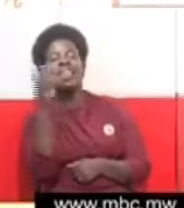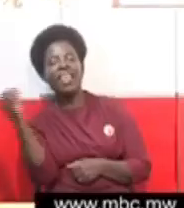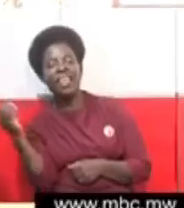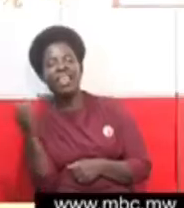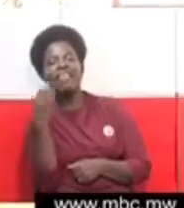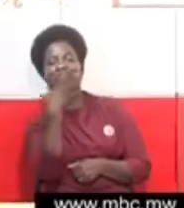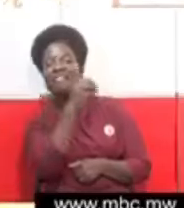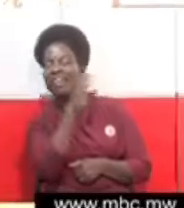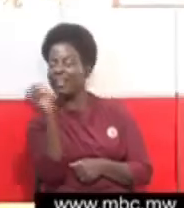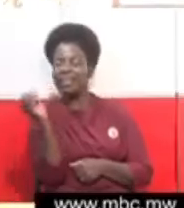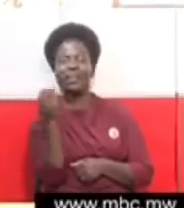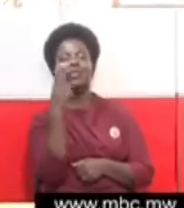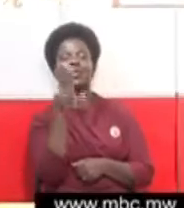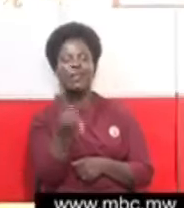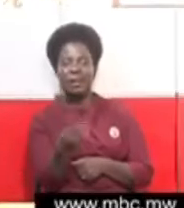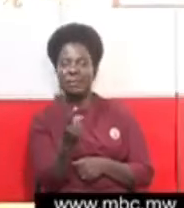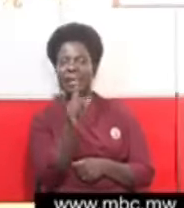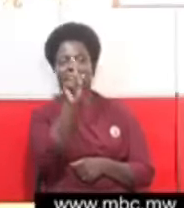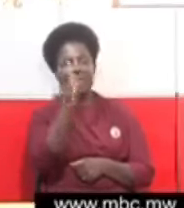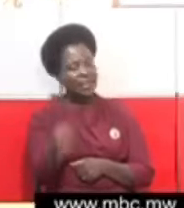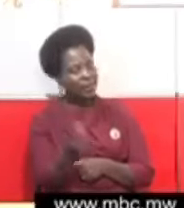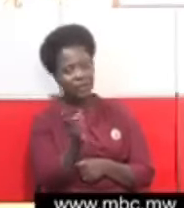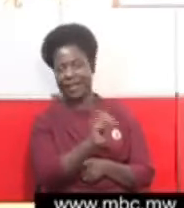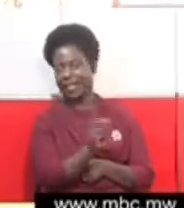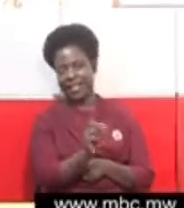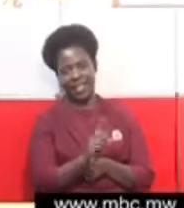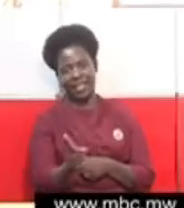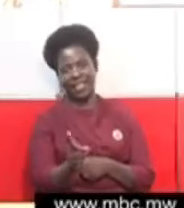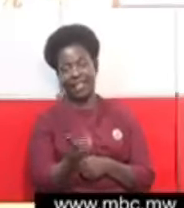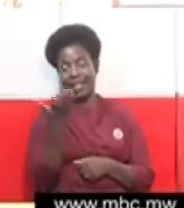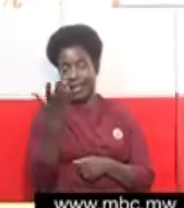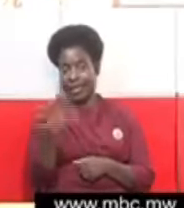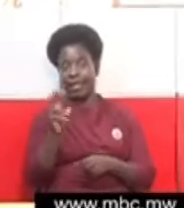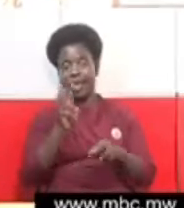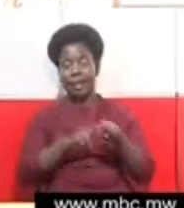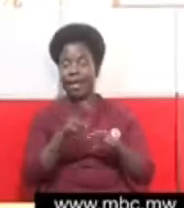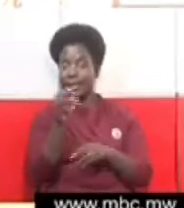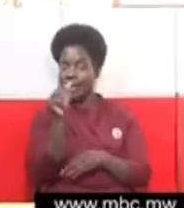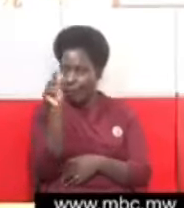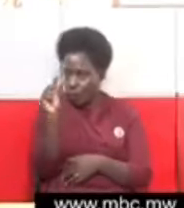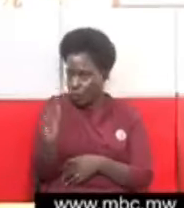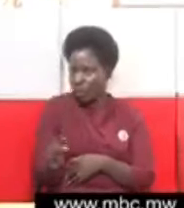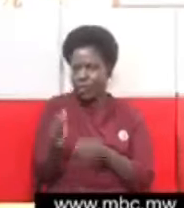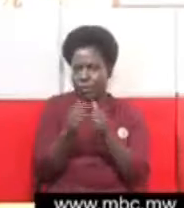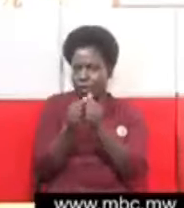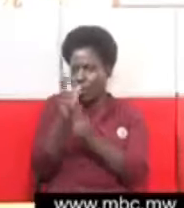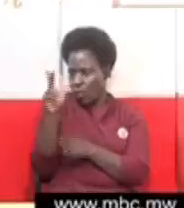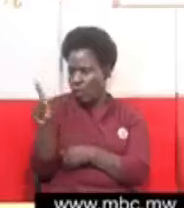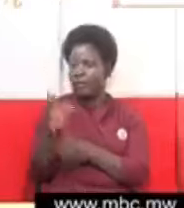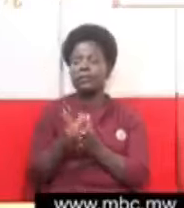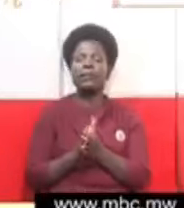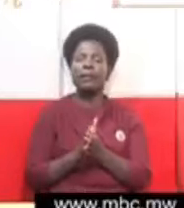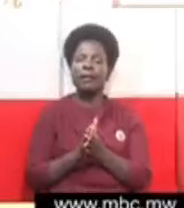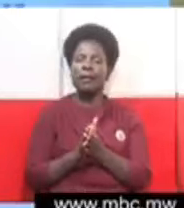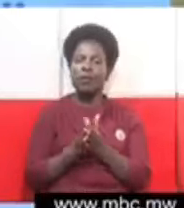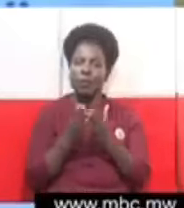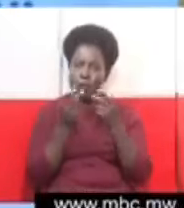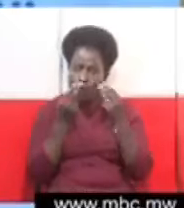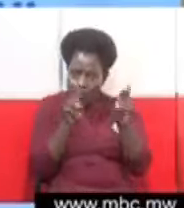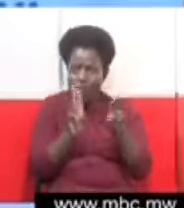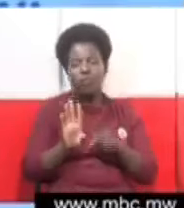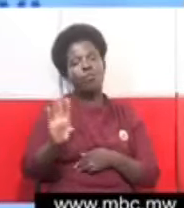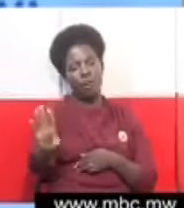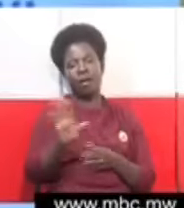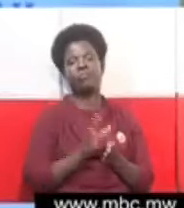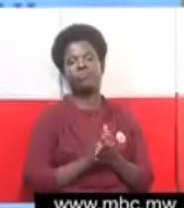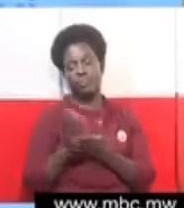2000 inasamakhani ndrama zing'ono zing'ono amabwera kuzasangalala pamene pachali ndrama yaing'ono alowe mbwalo ndithu asangalale ama 20 kwacha. Banki